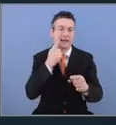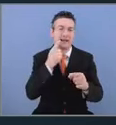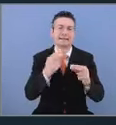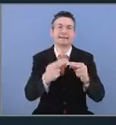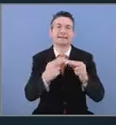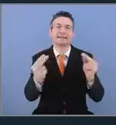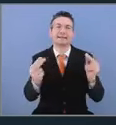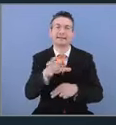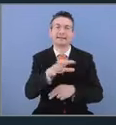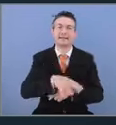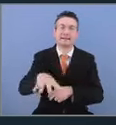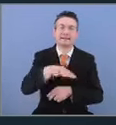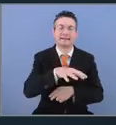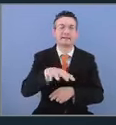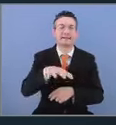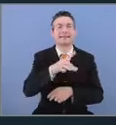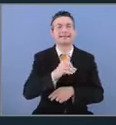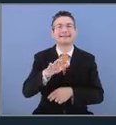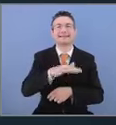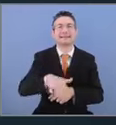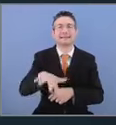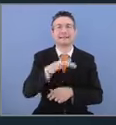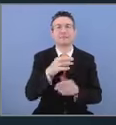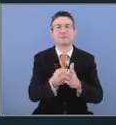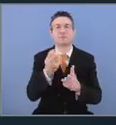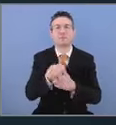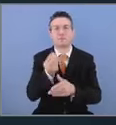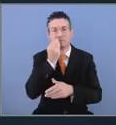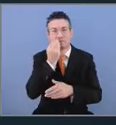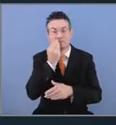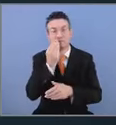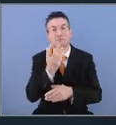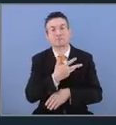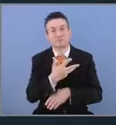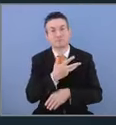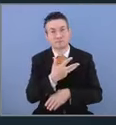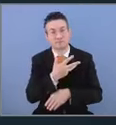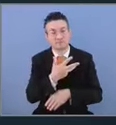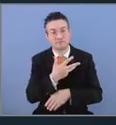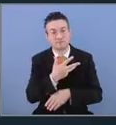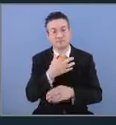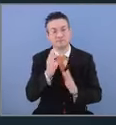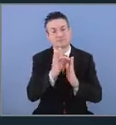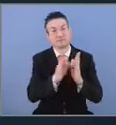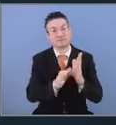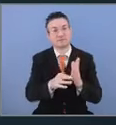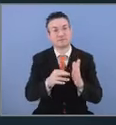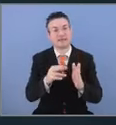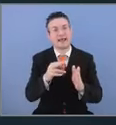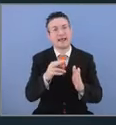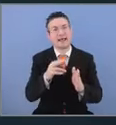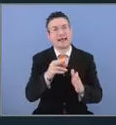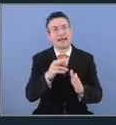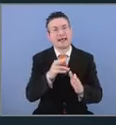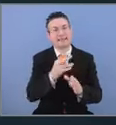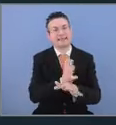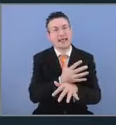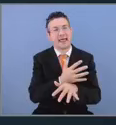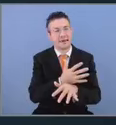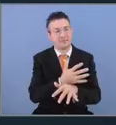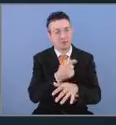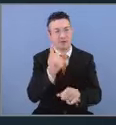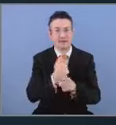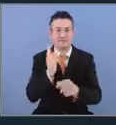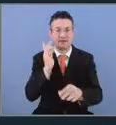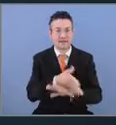presentano diversi elementi di debolezza su cui agire: scarsa capacità innovativa, soprattutto sul fronte